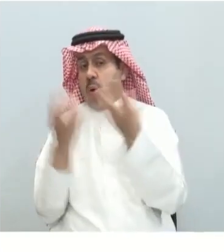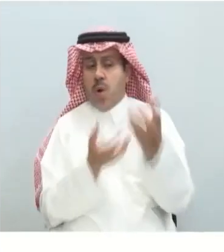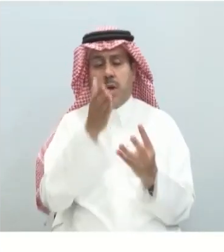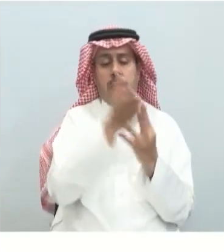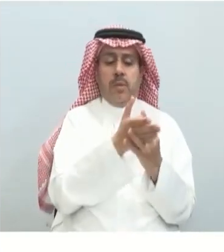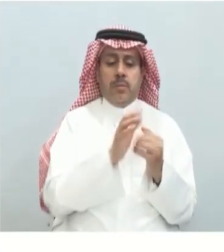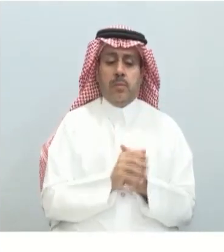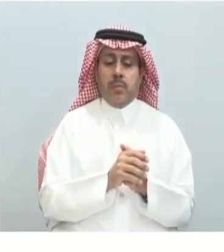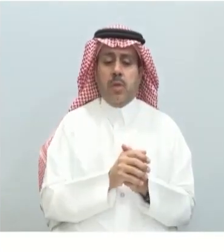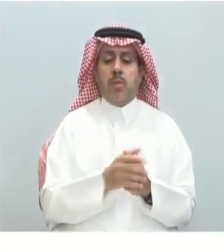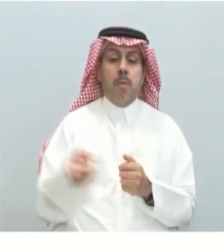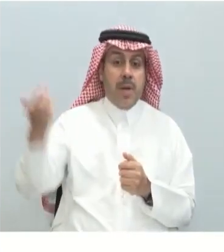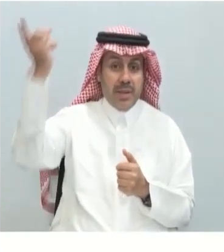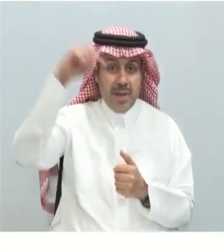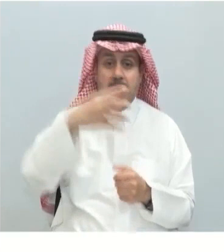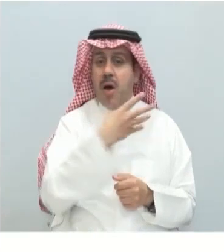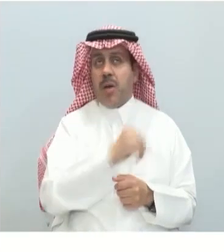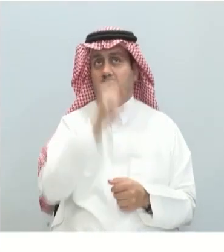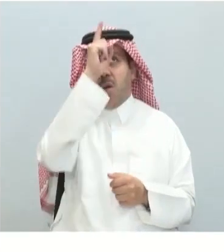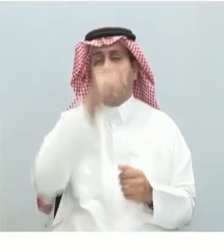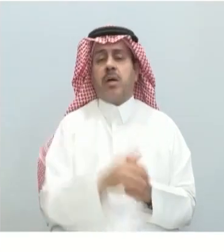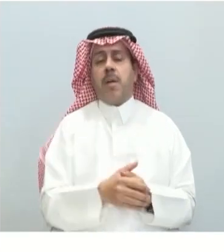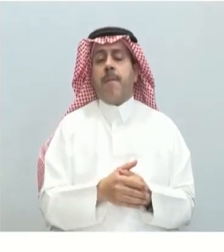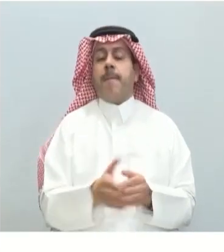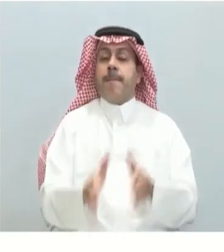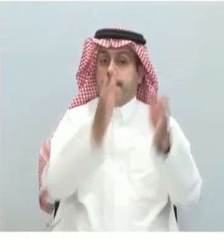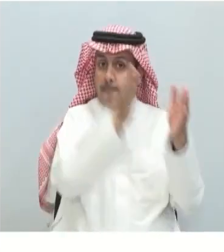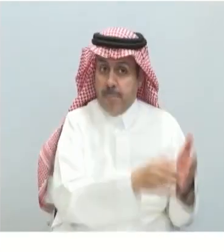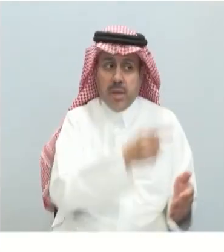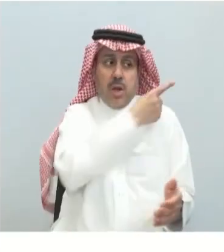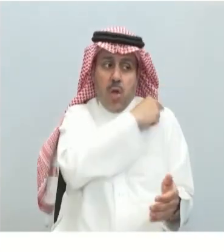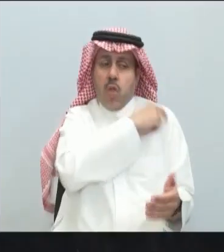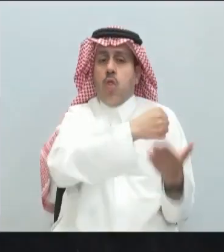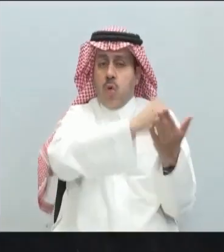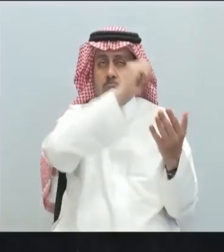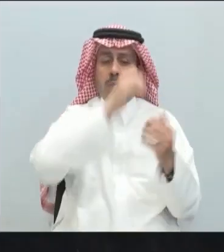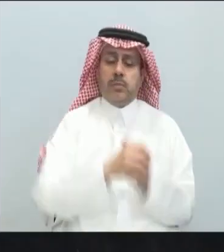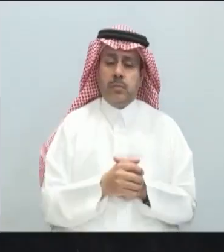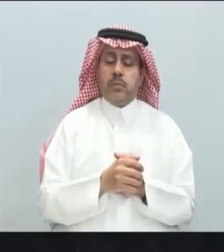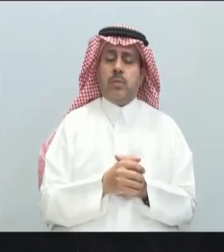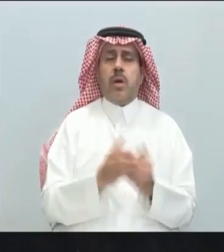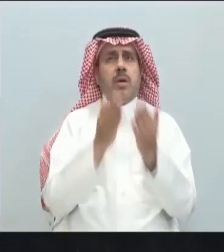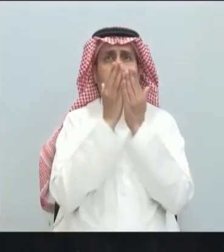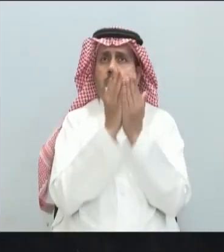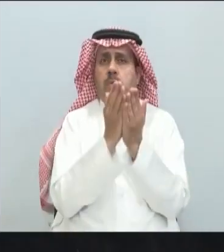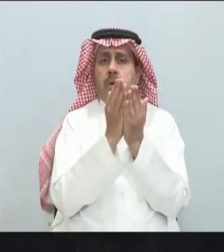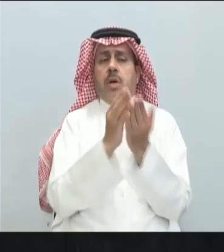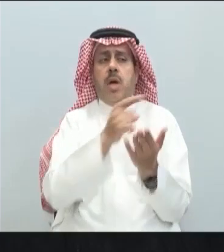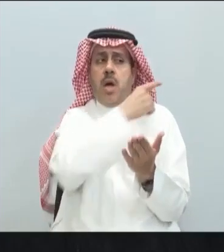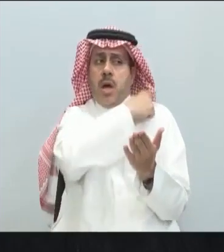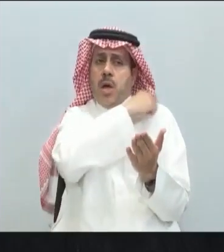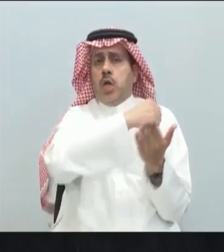ثم تسعهم رحمه الله بعد بعد تطهيرهم من الذنوب كما قال تعالى عسى الله ان يتوب